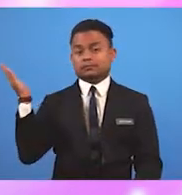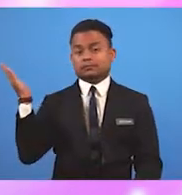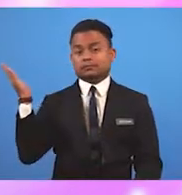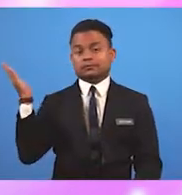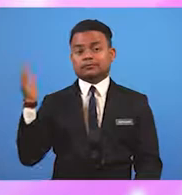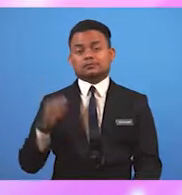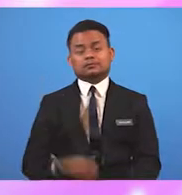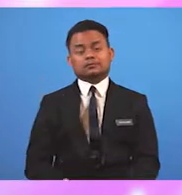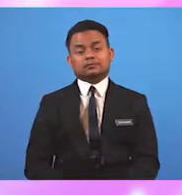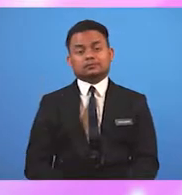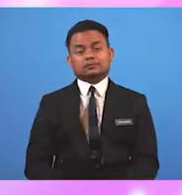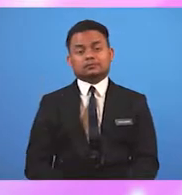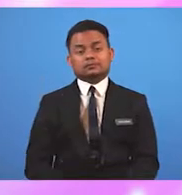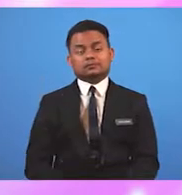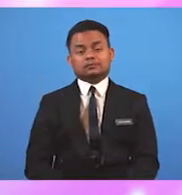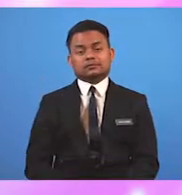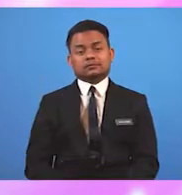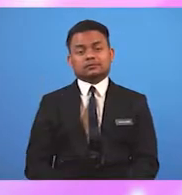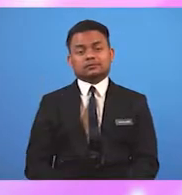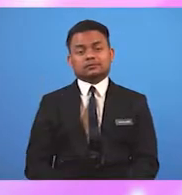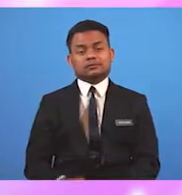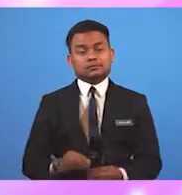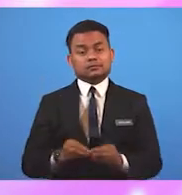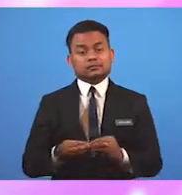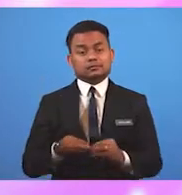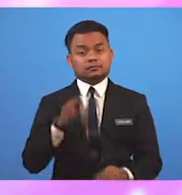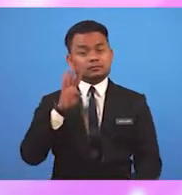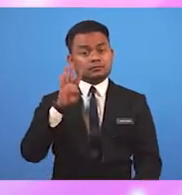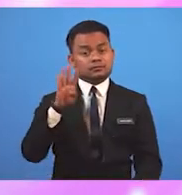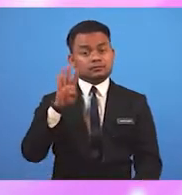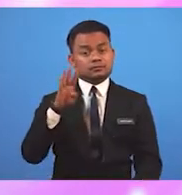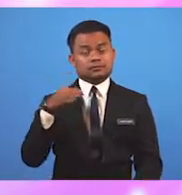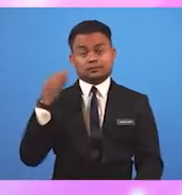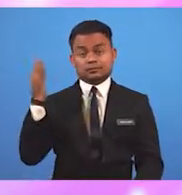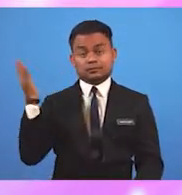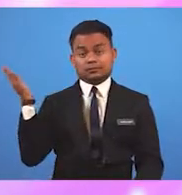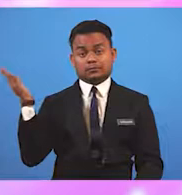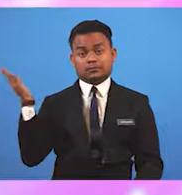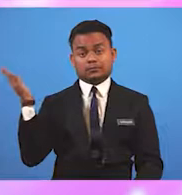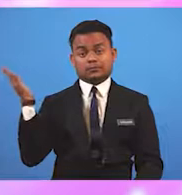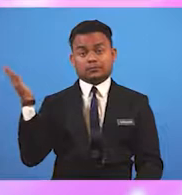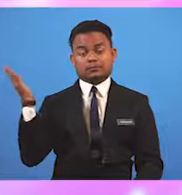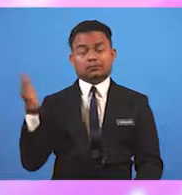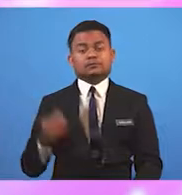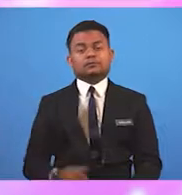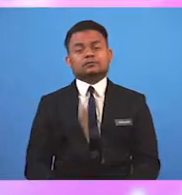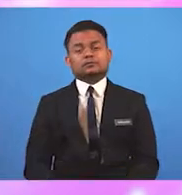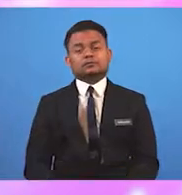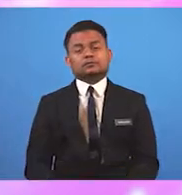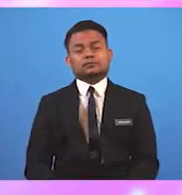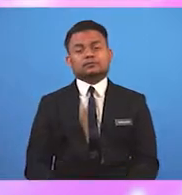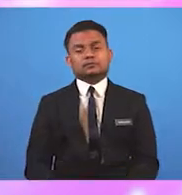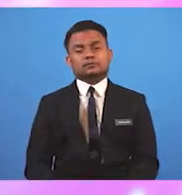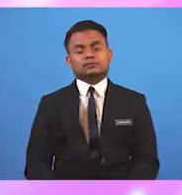Dengan menggunakan perisian scratch, atau cara akan dibina untuk menunjukkan cara